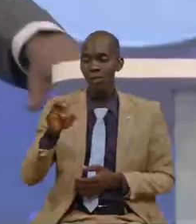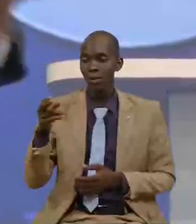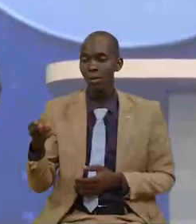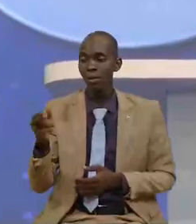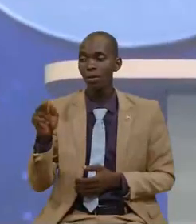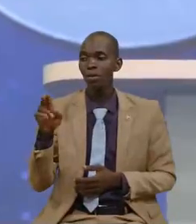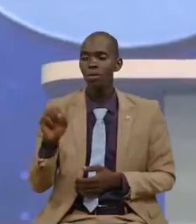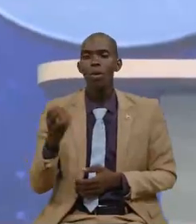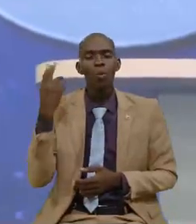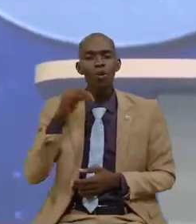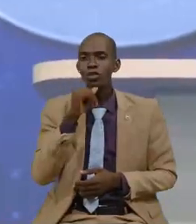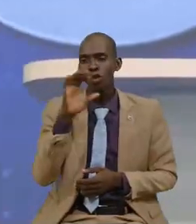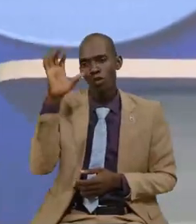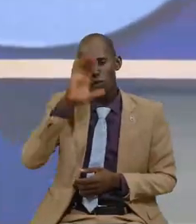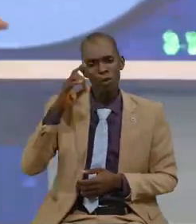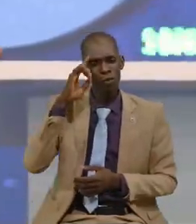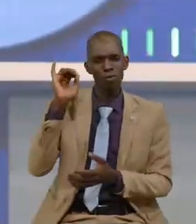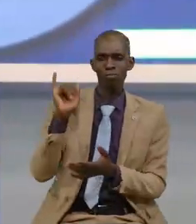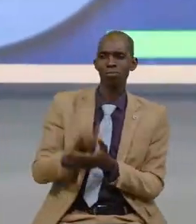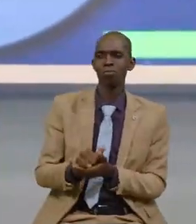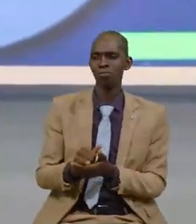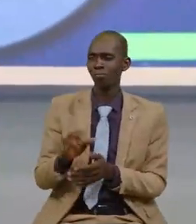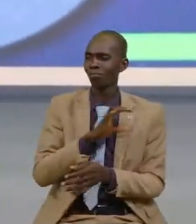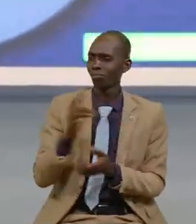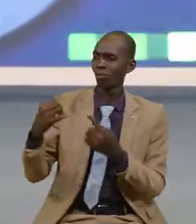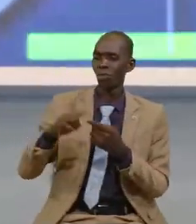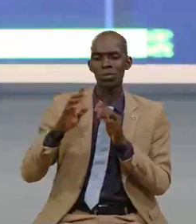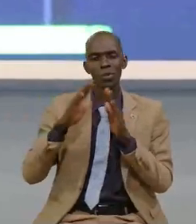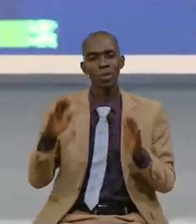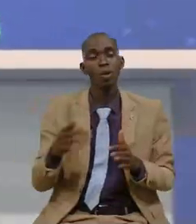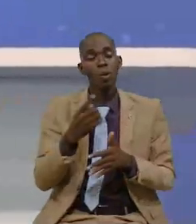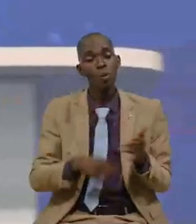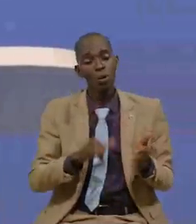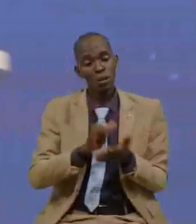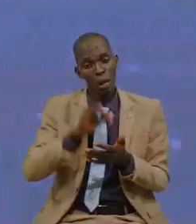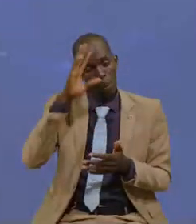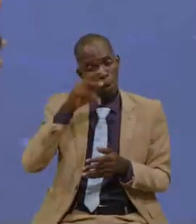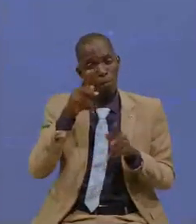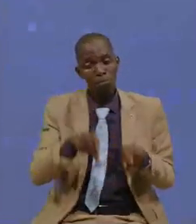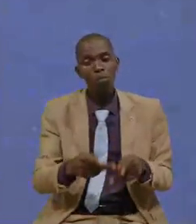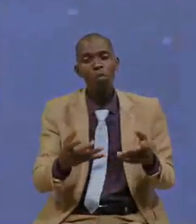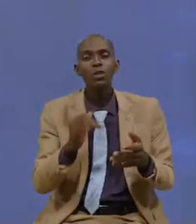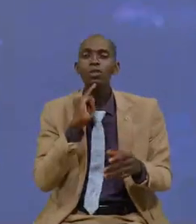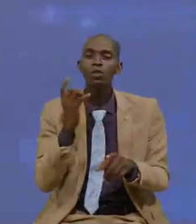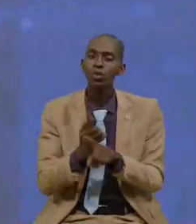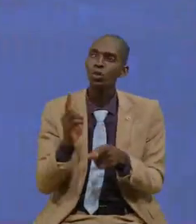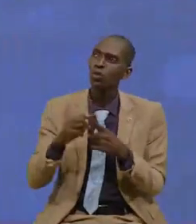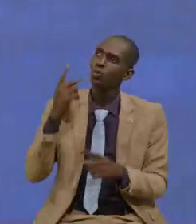Zachée ne cherchait pas cela. Tout ce qu'il voulait, c'est de voir Jésus. Jésus a